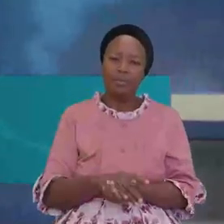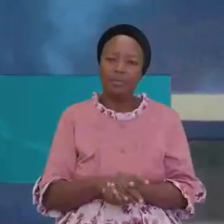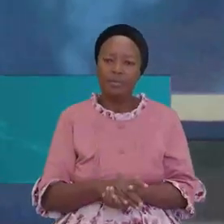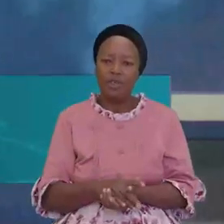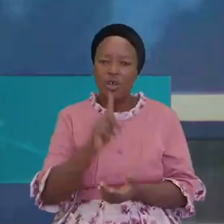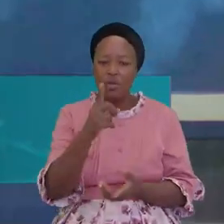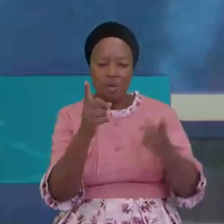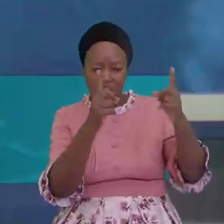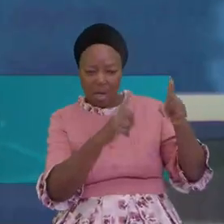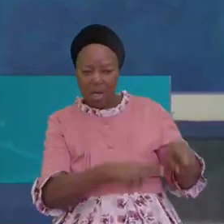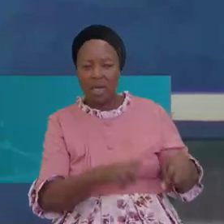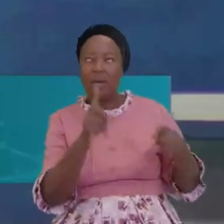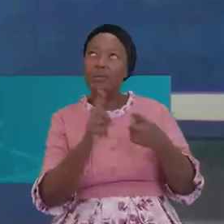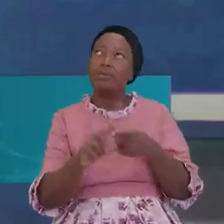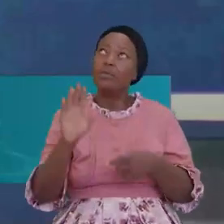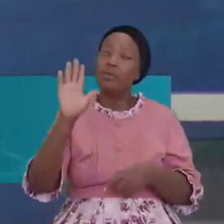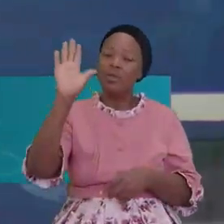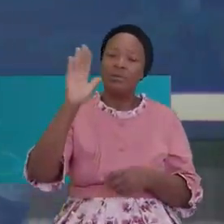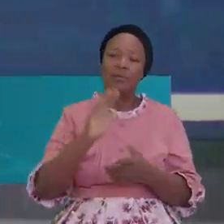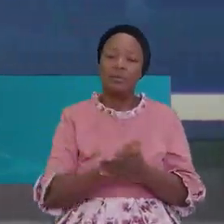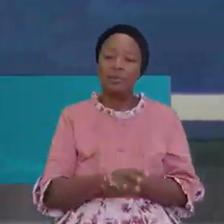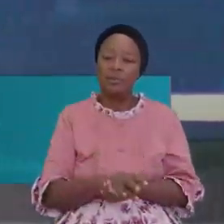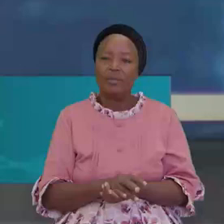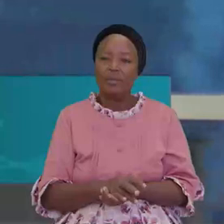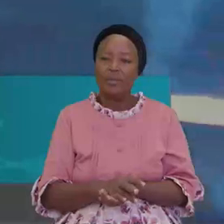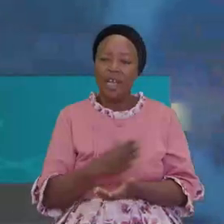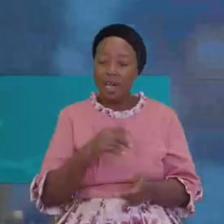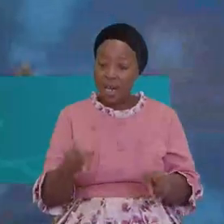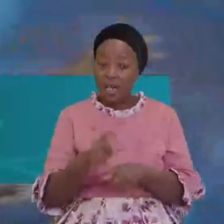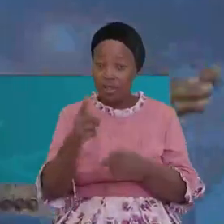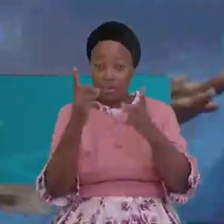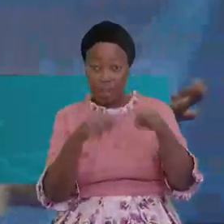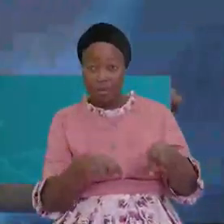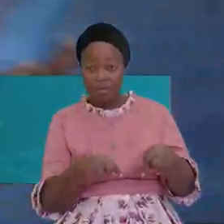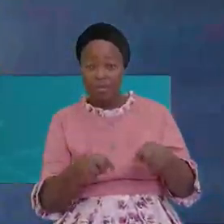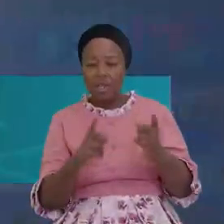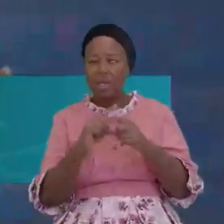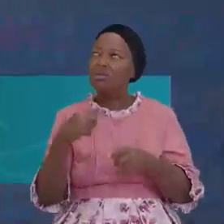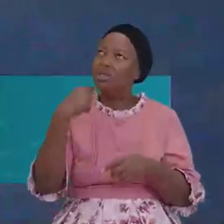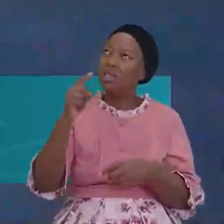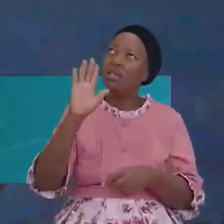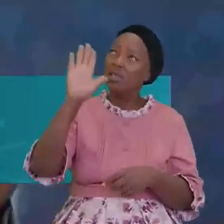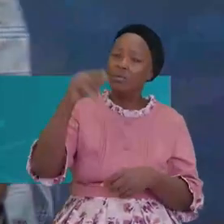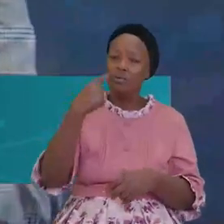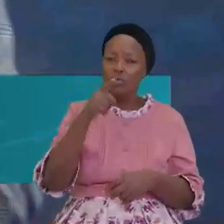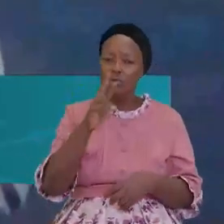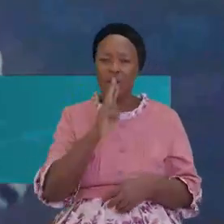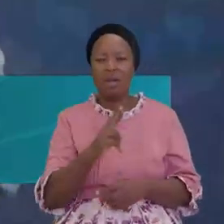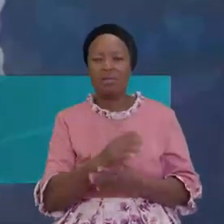Et tu dois venir à lui. Tu dois venir à lui. Et comme tu